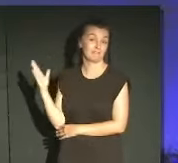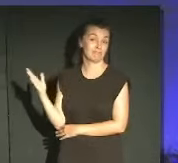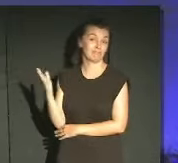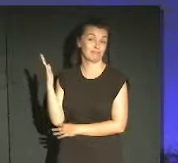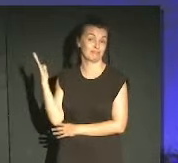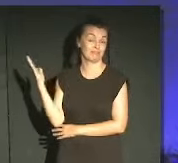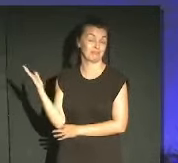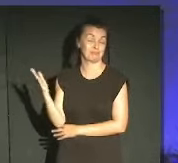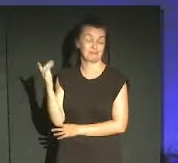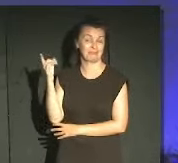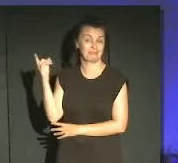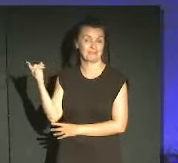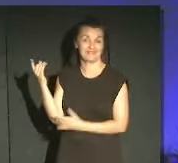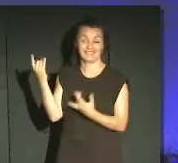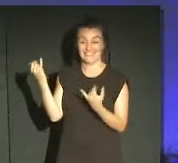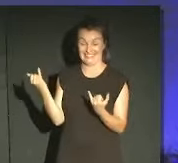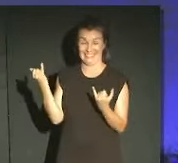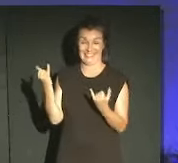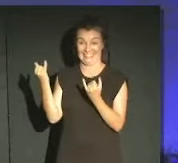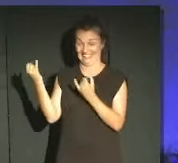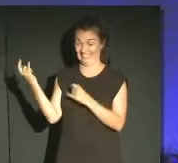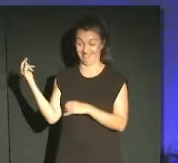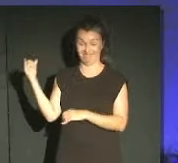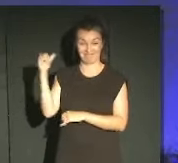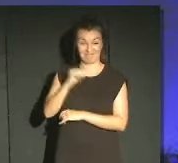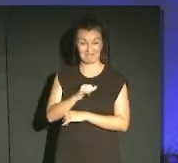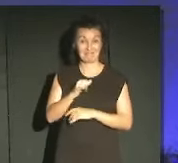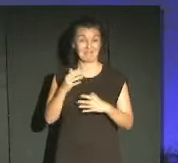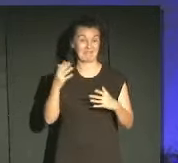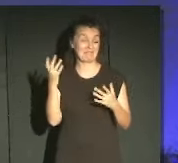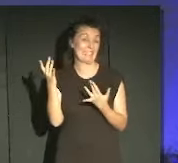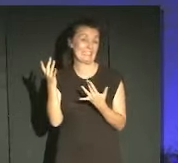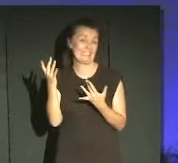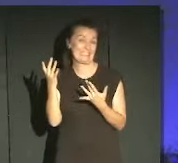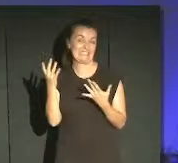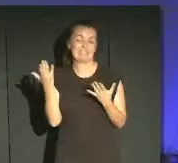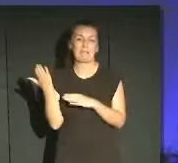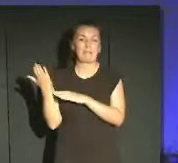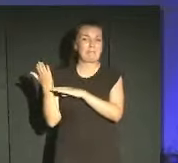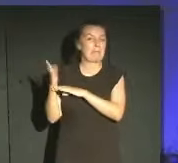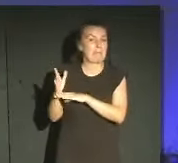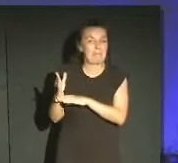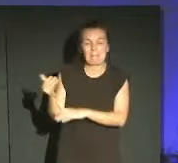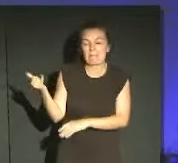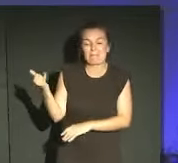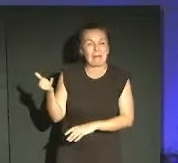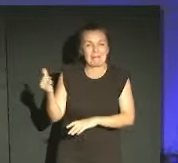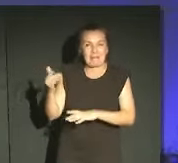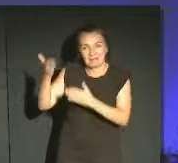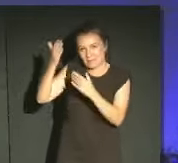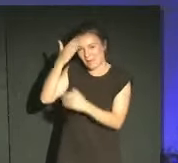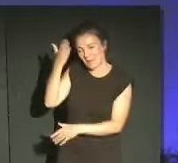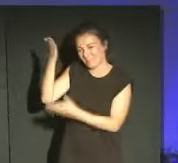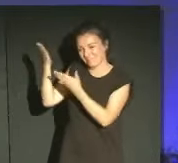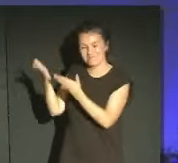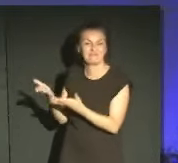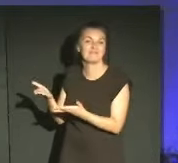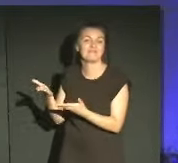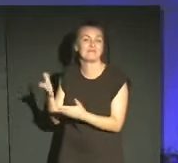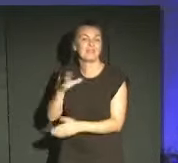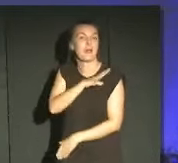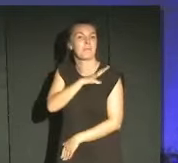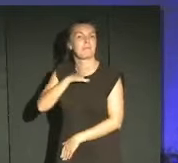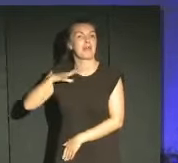immense dans No ti martiniquez j'ai même plus besoin de la présenter ici elle est déjà tellement populaire